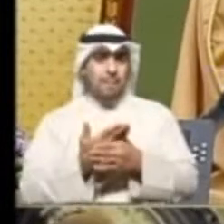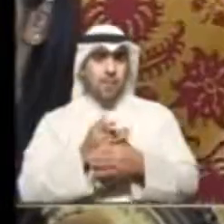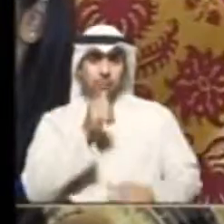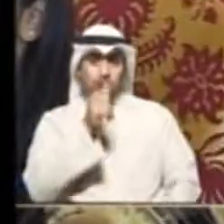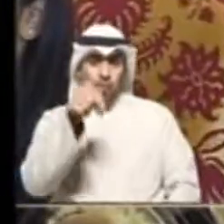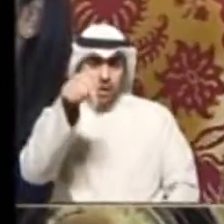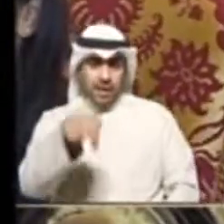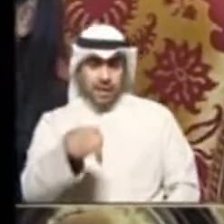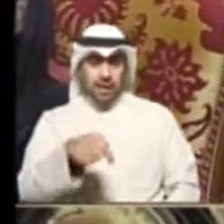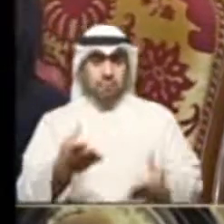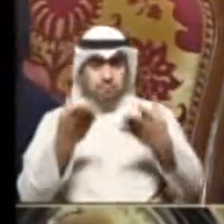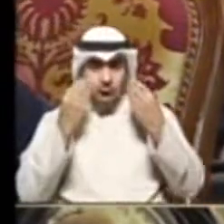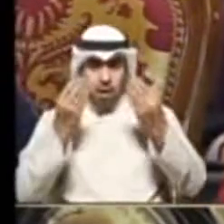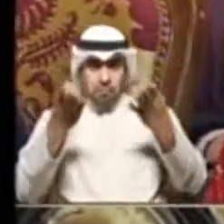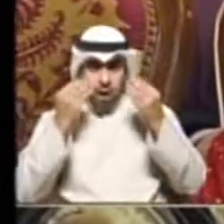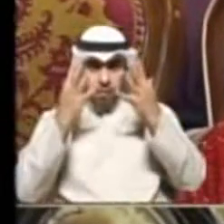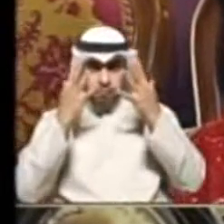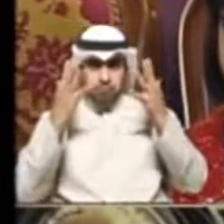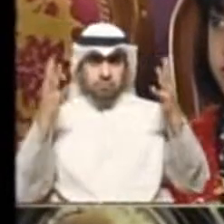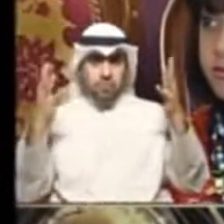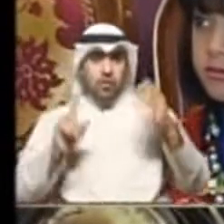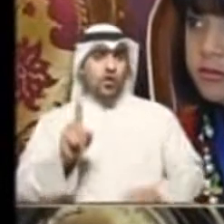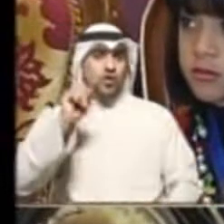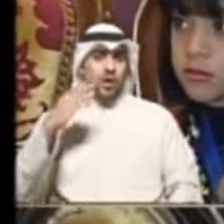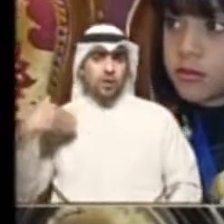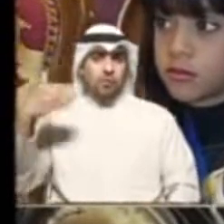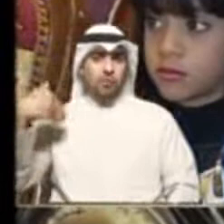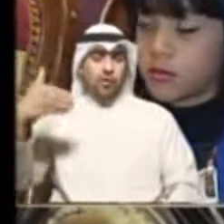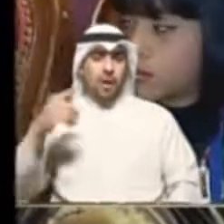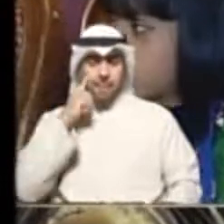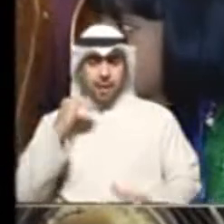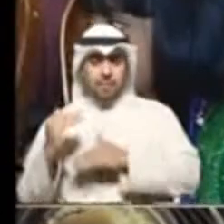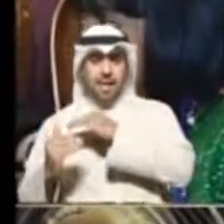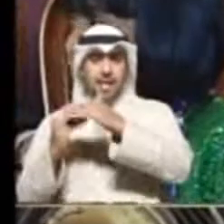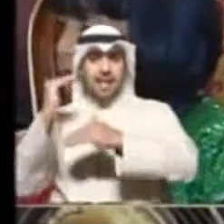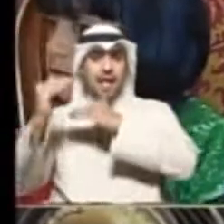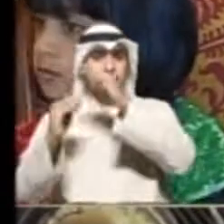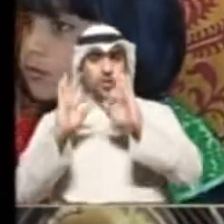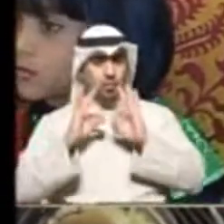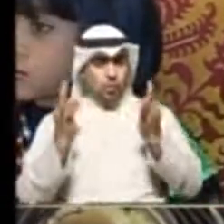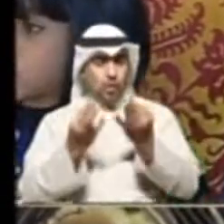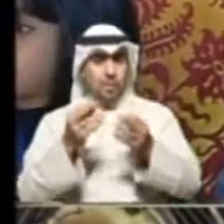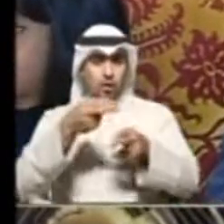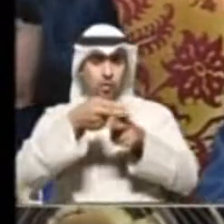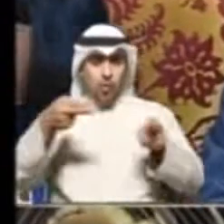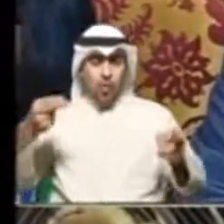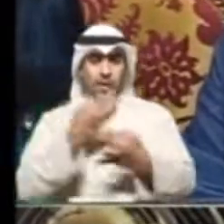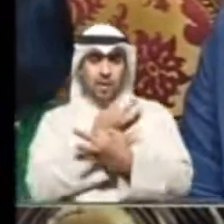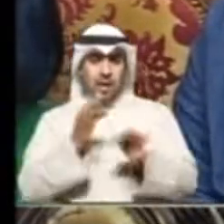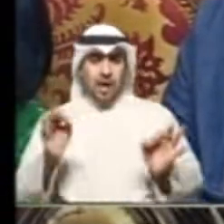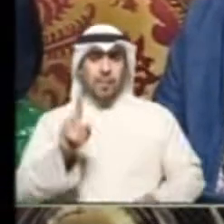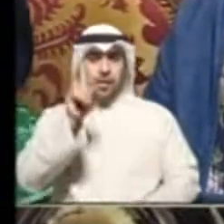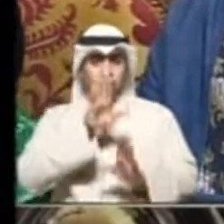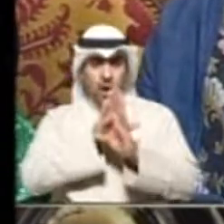أهمية التحصيل العلمي للإسهام في بناء وتنمية الوطن العزيز وتقديم كافة الدعم